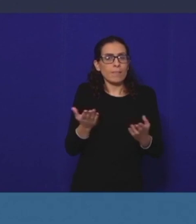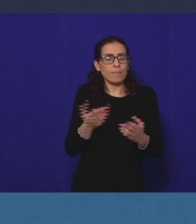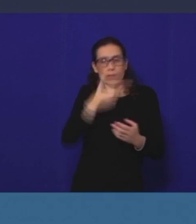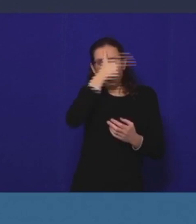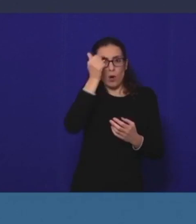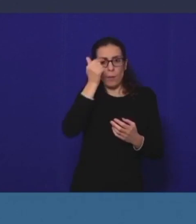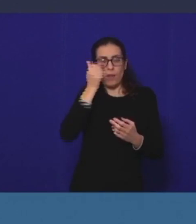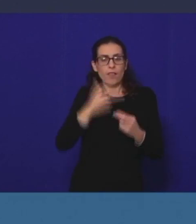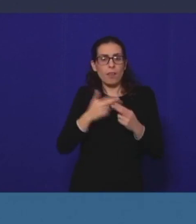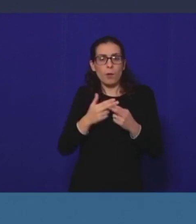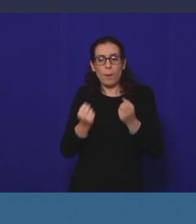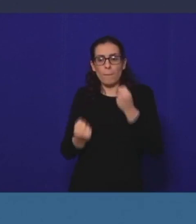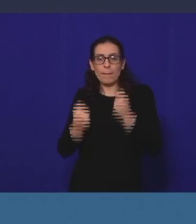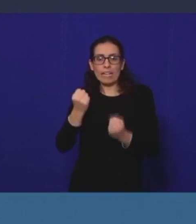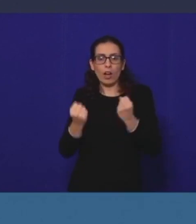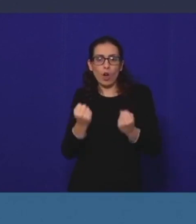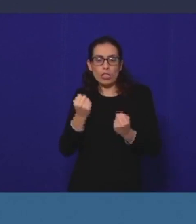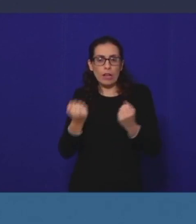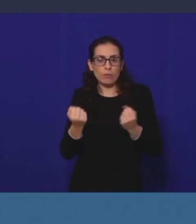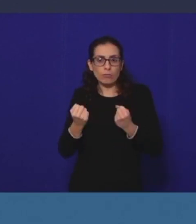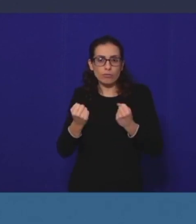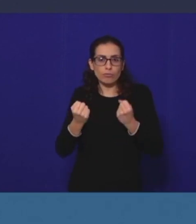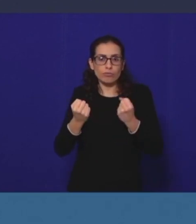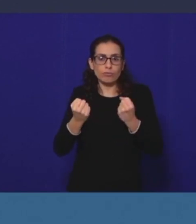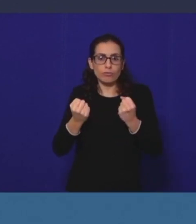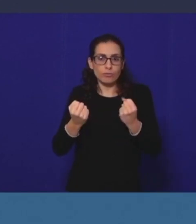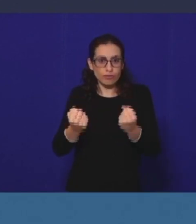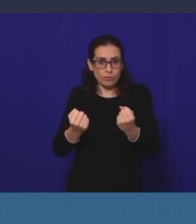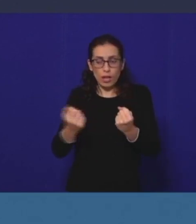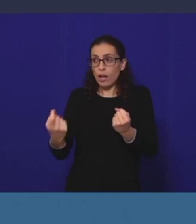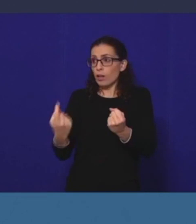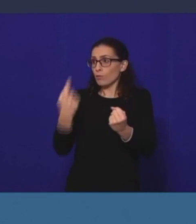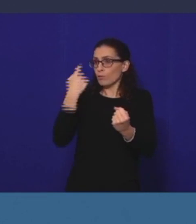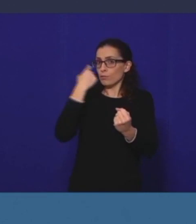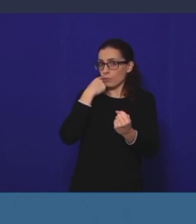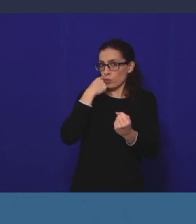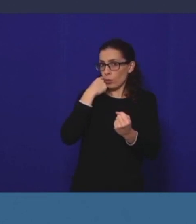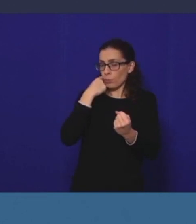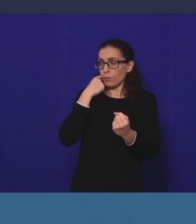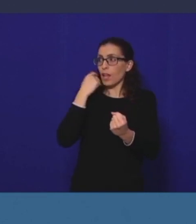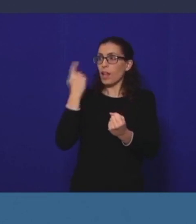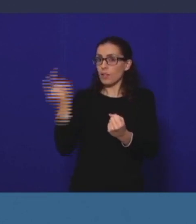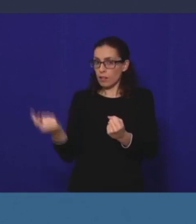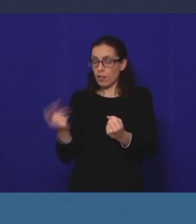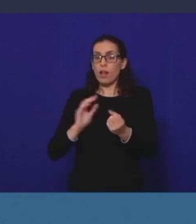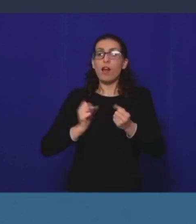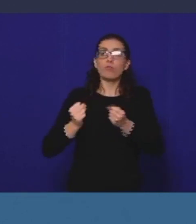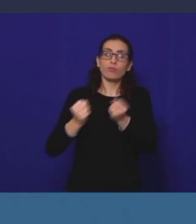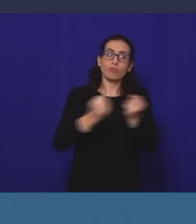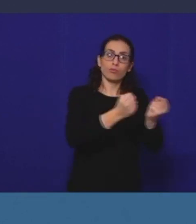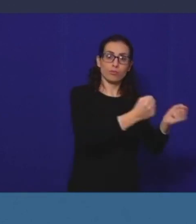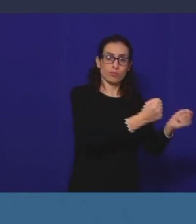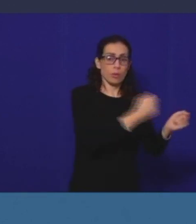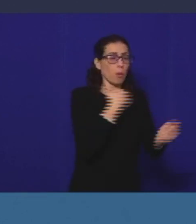fil-fursi għalmin għat ma' għar Inti bas gamen taħdi bil-karotza tijak Emmek inti għaj kollok il-swap li t-tihidlek fil-lilek